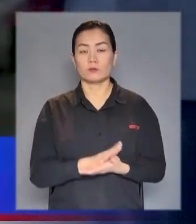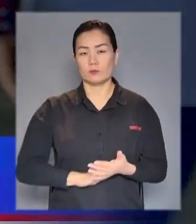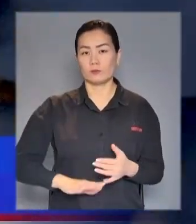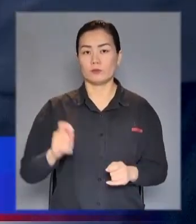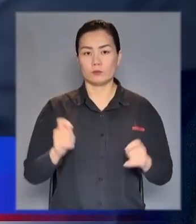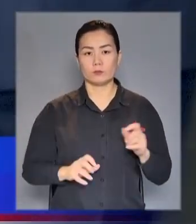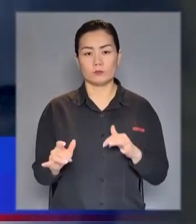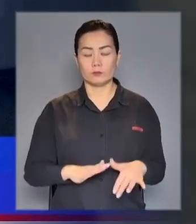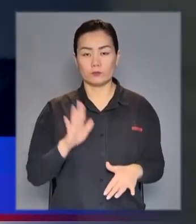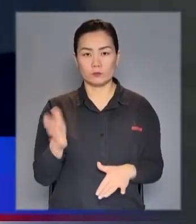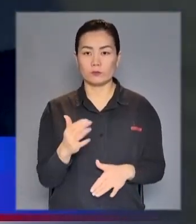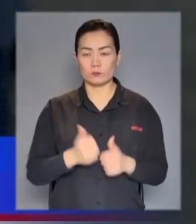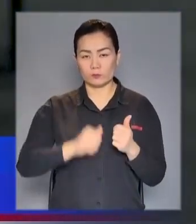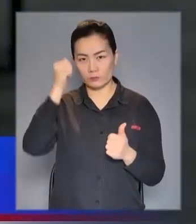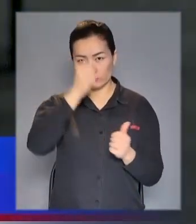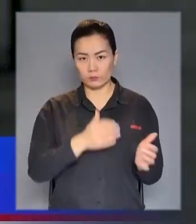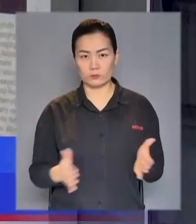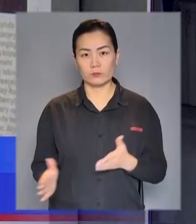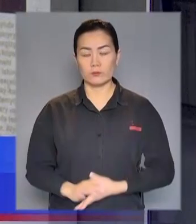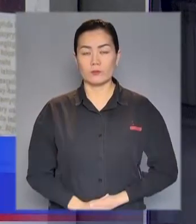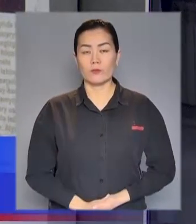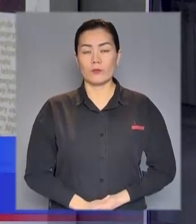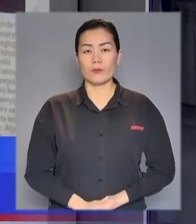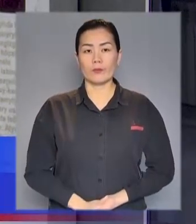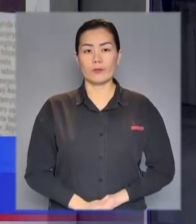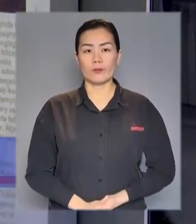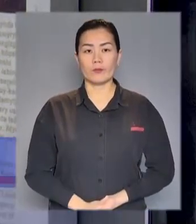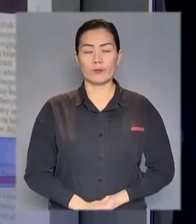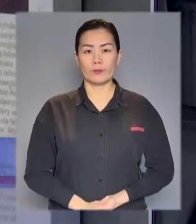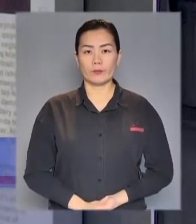дальнейшем саммит будет проводиться на ежегодной основе.